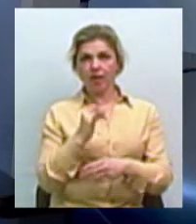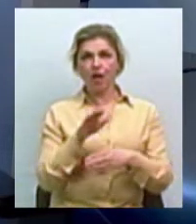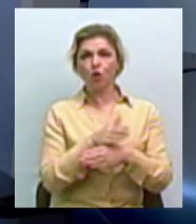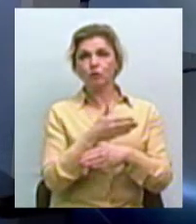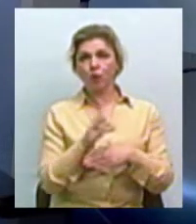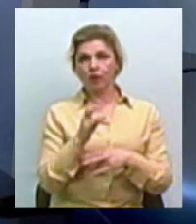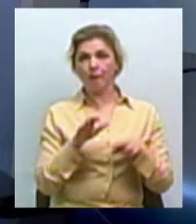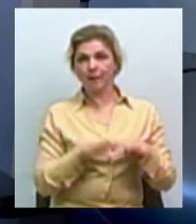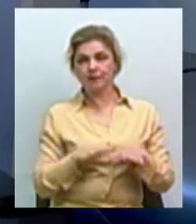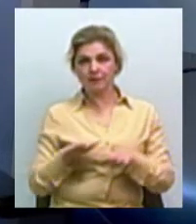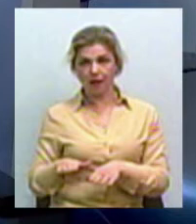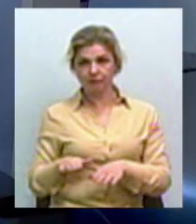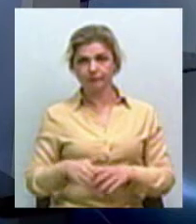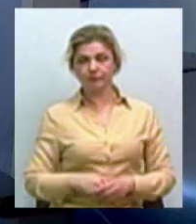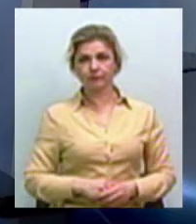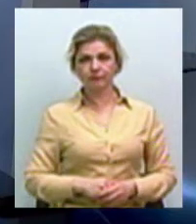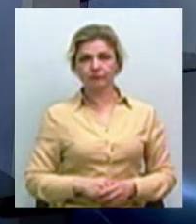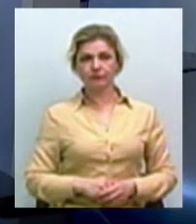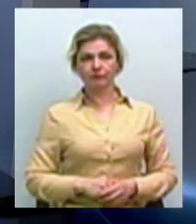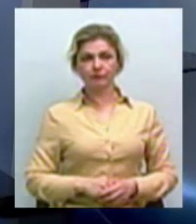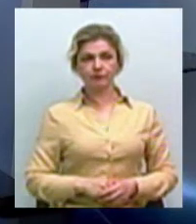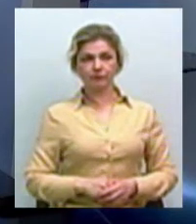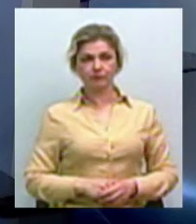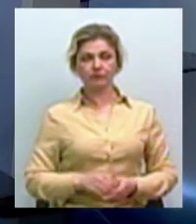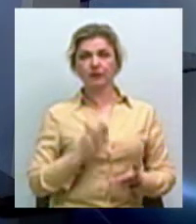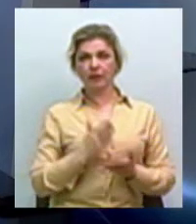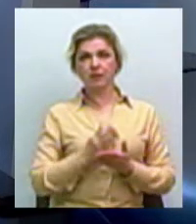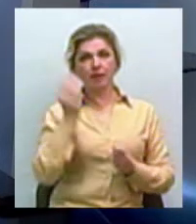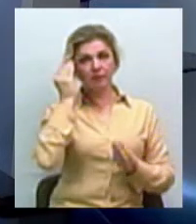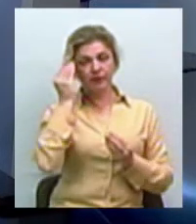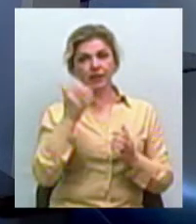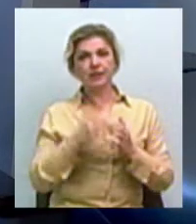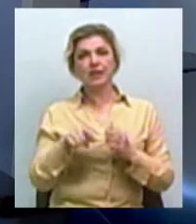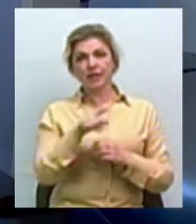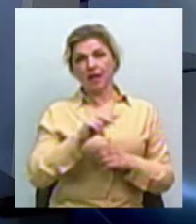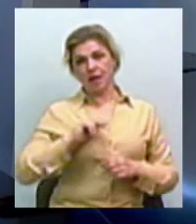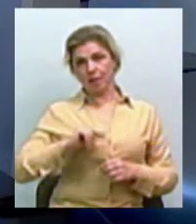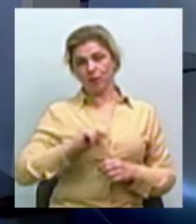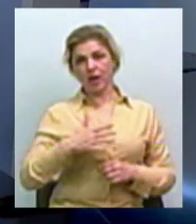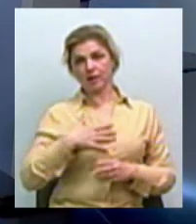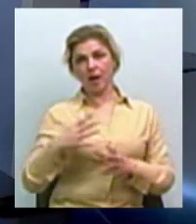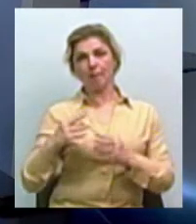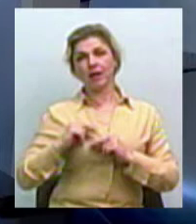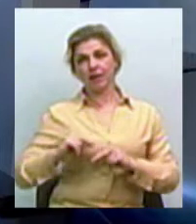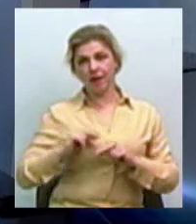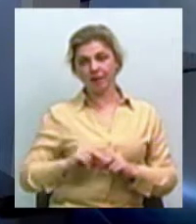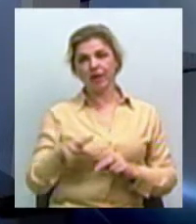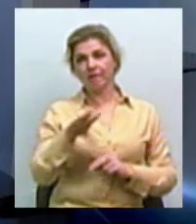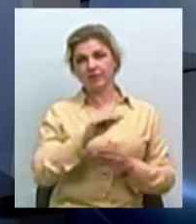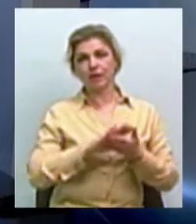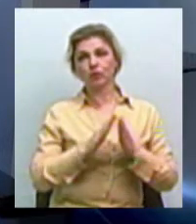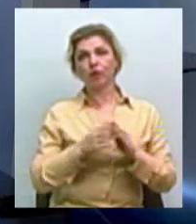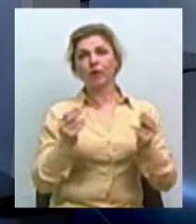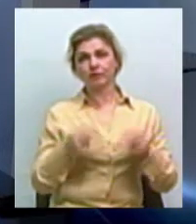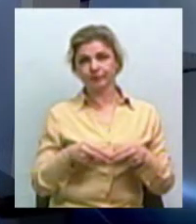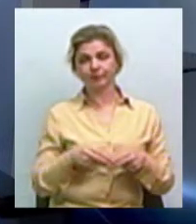місцях, то як існує думка серед представників, наших партнерів, адже ми всі уклали, первинка